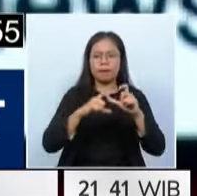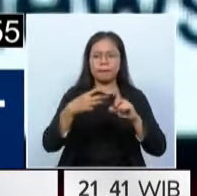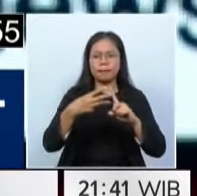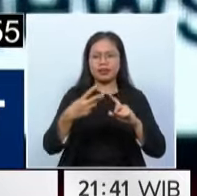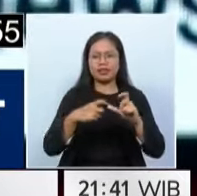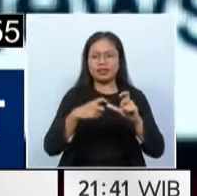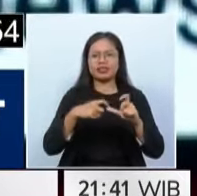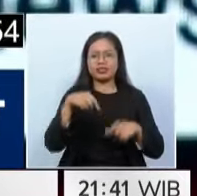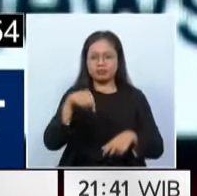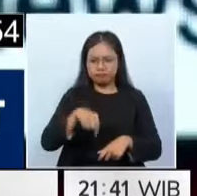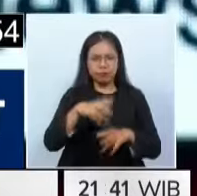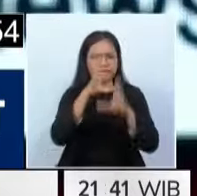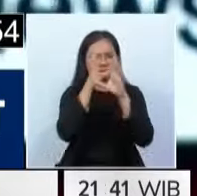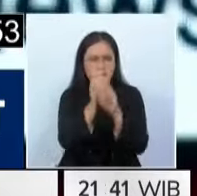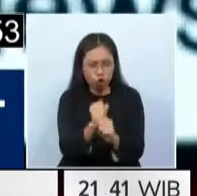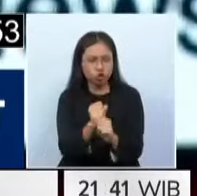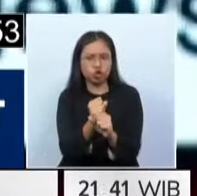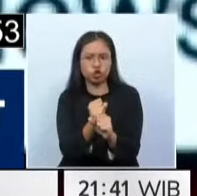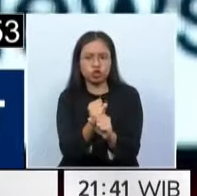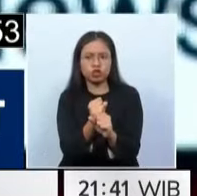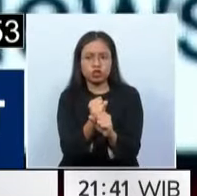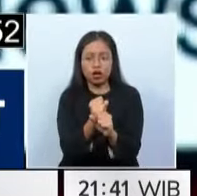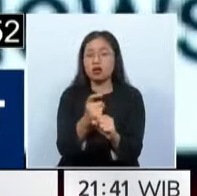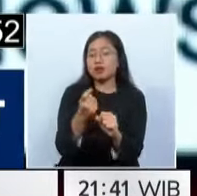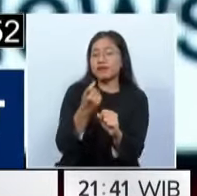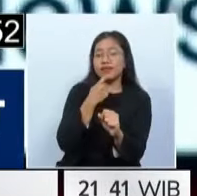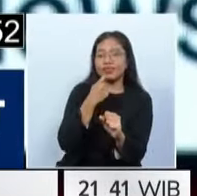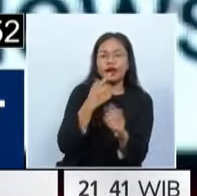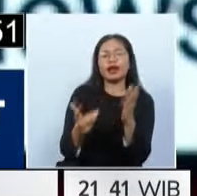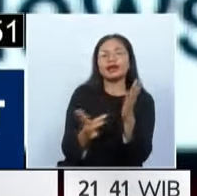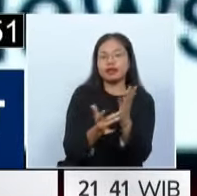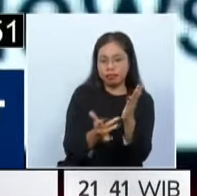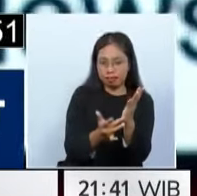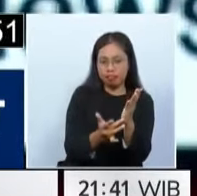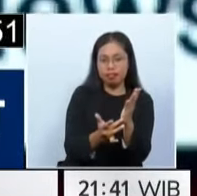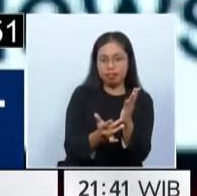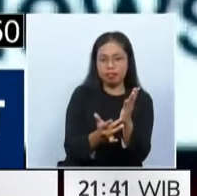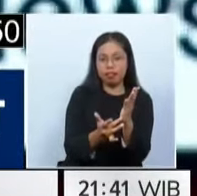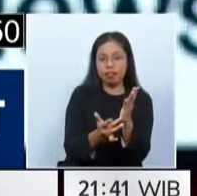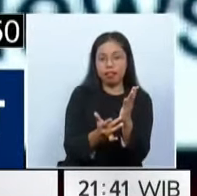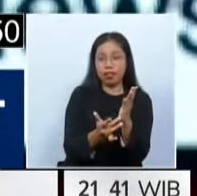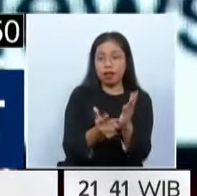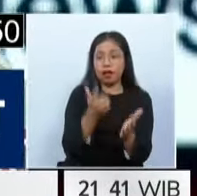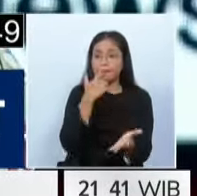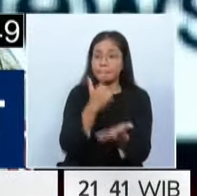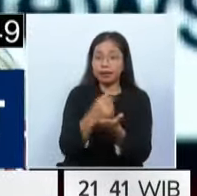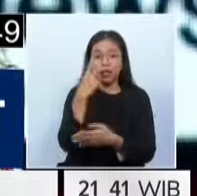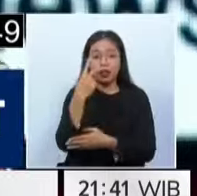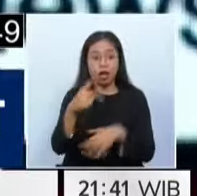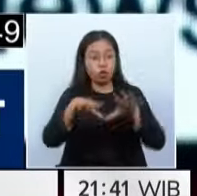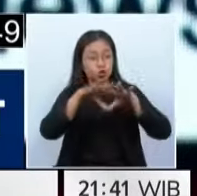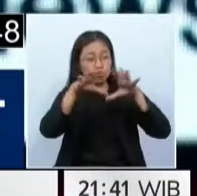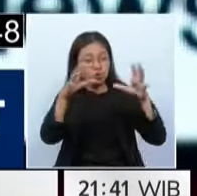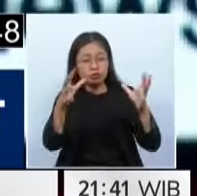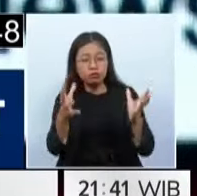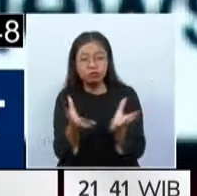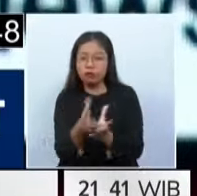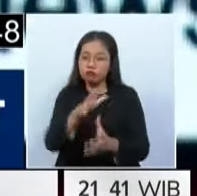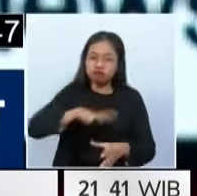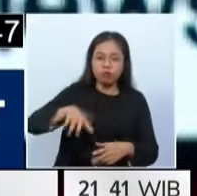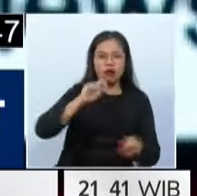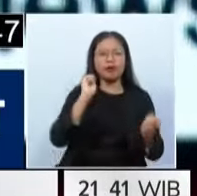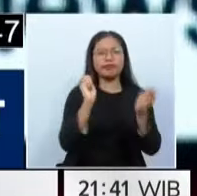kita perlu duta besar ini untuk merespon perubahan-perubahan Global yang ada duta besar krisis iklim kita perlukan